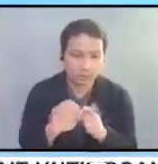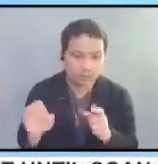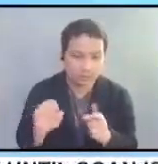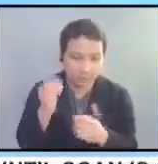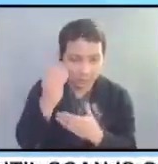saay